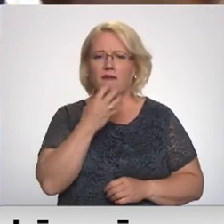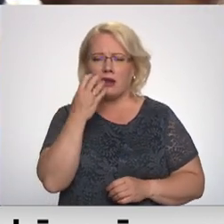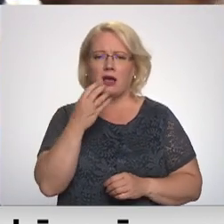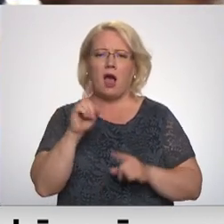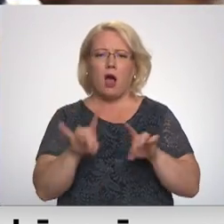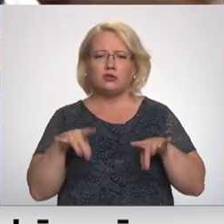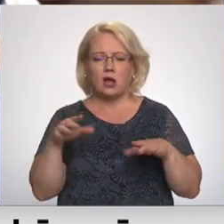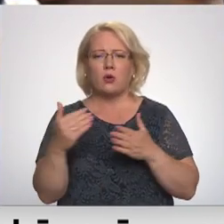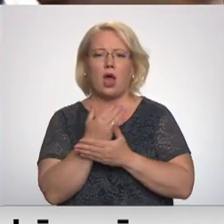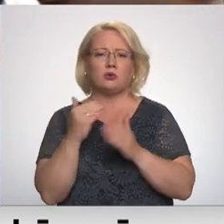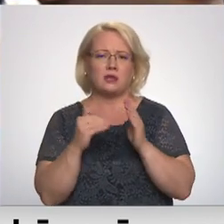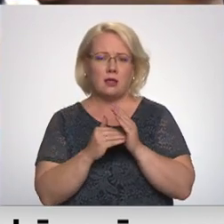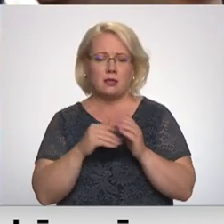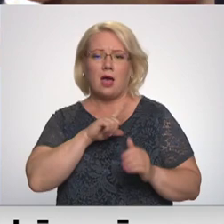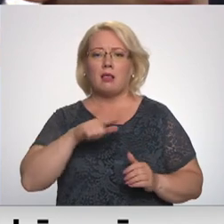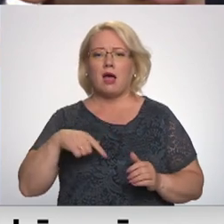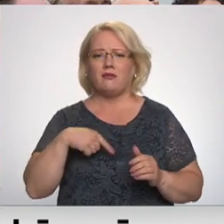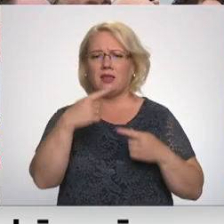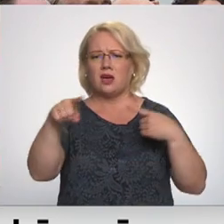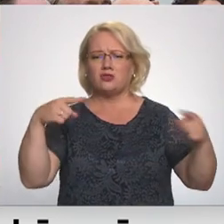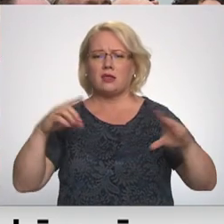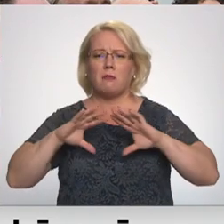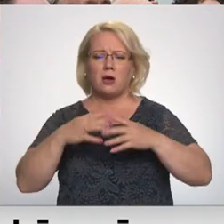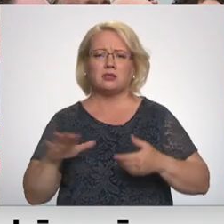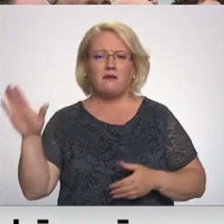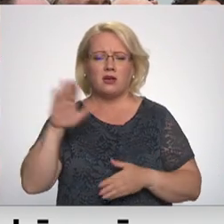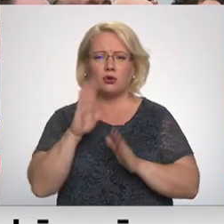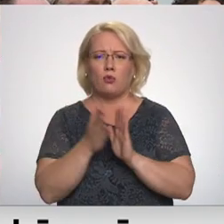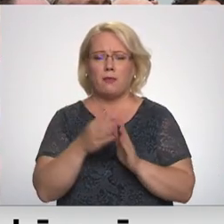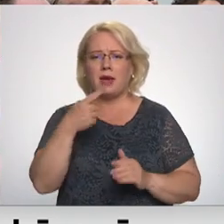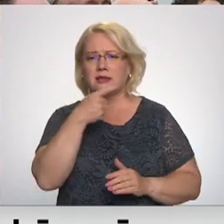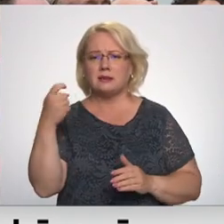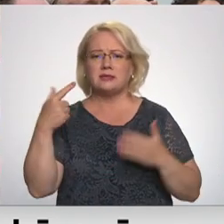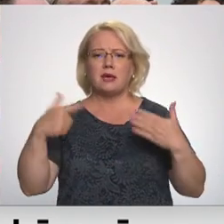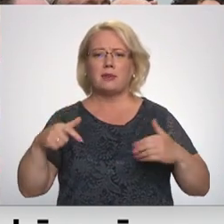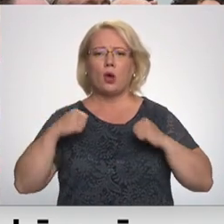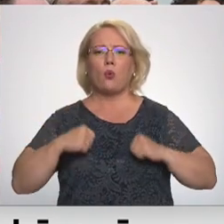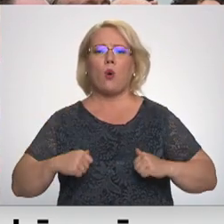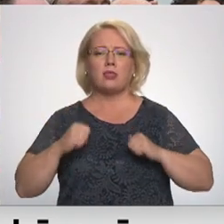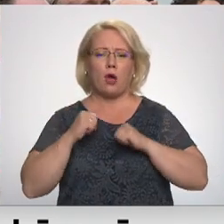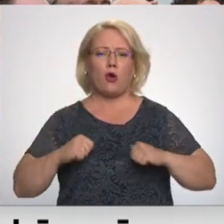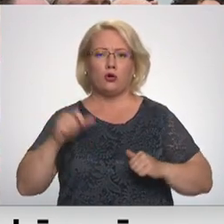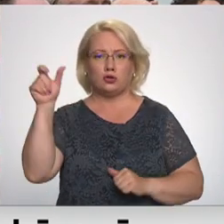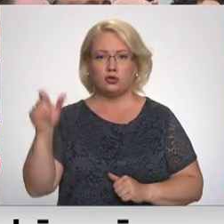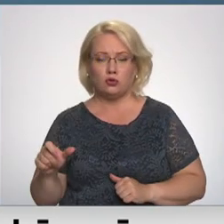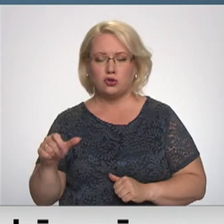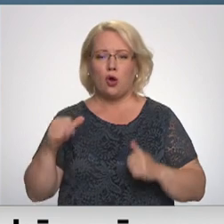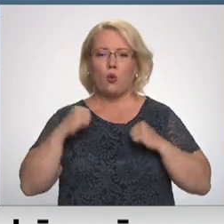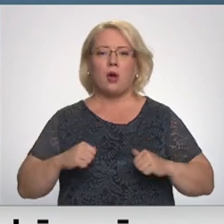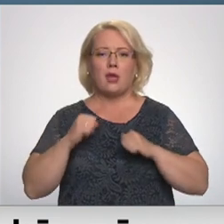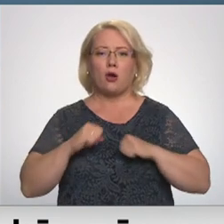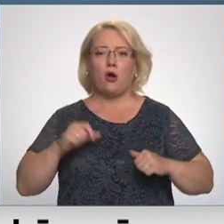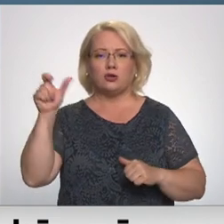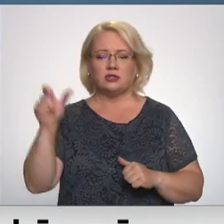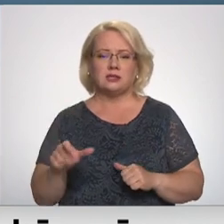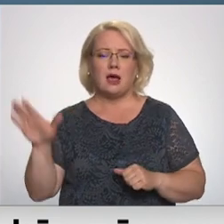Jaunzēlandē. Latvijai dažādās pasaules valstīs ir vairāk nekā 170 goda konsulu. Goda konsuls Latvijas valsts uzdevumā veic